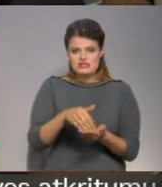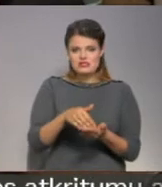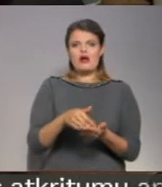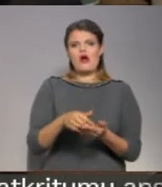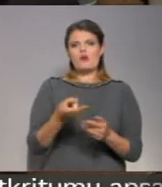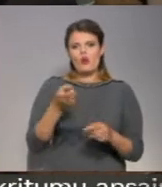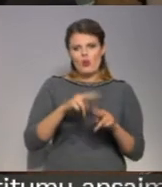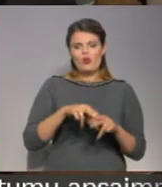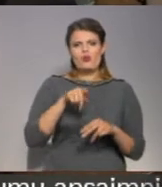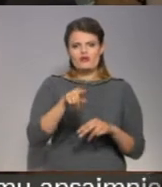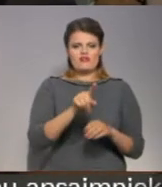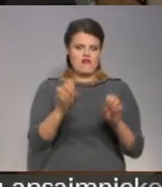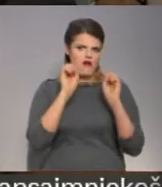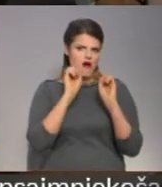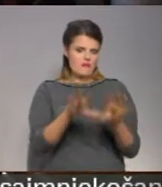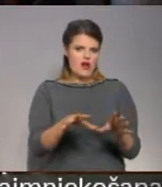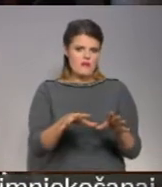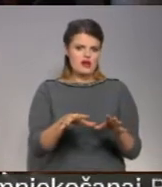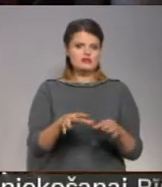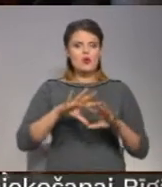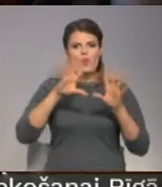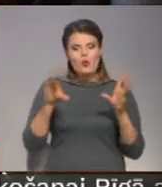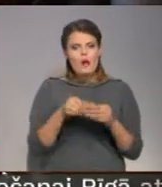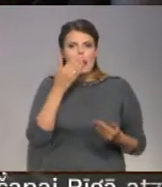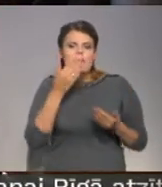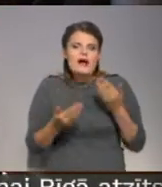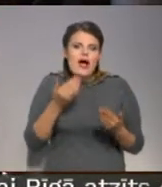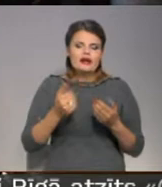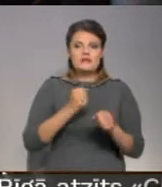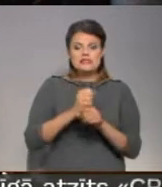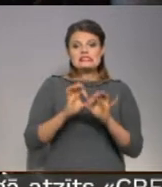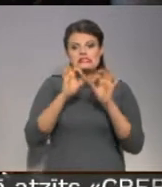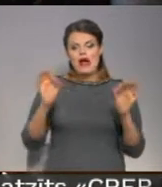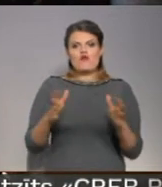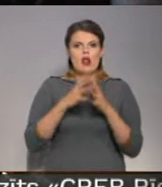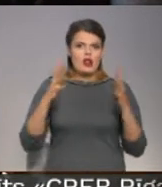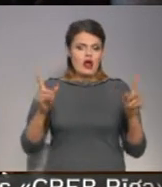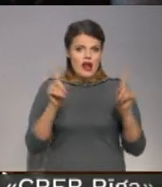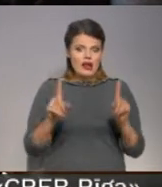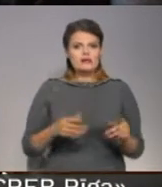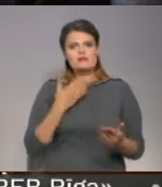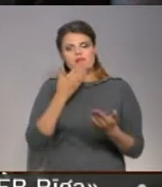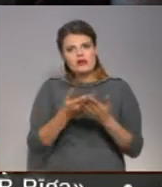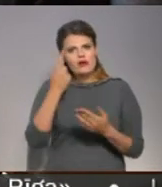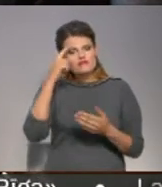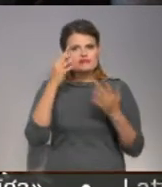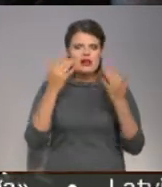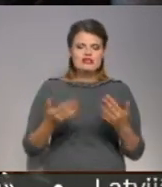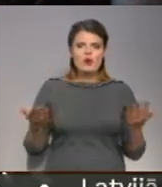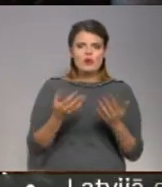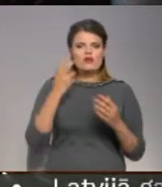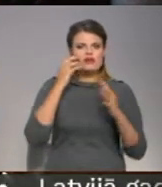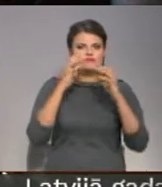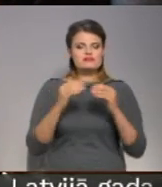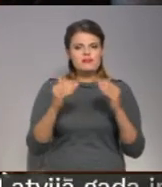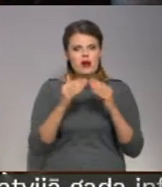uzmanība, un tā ir atstāta novārtā. Kopā mēģināsim darīt, sākot ar lielām lietām, piedāvāt risinājumus, kur ir zuduši sēks,